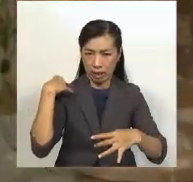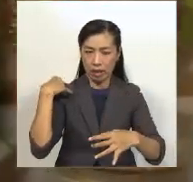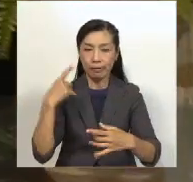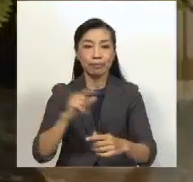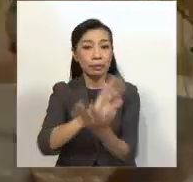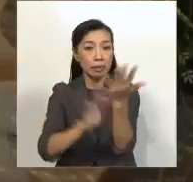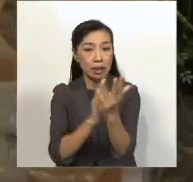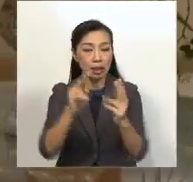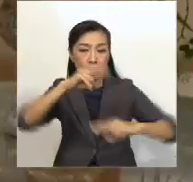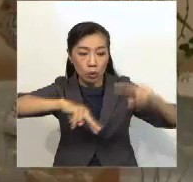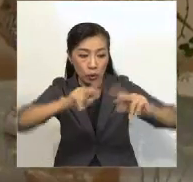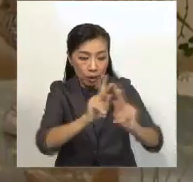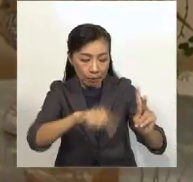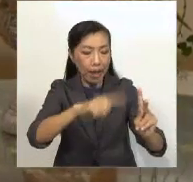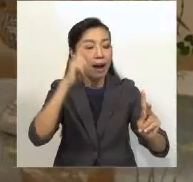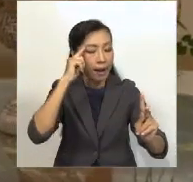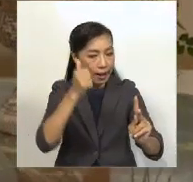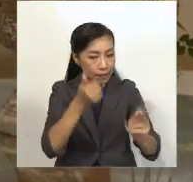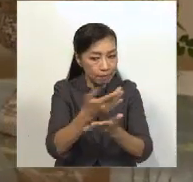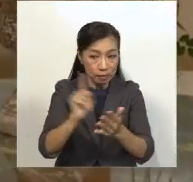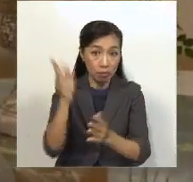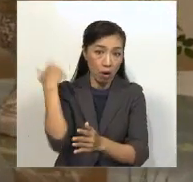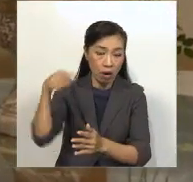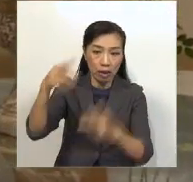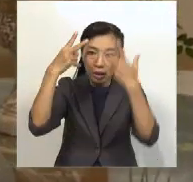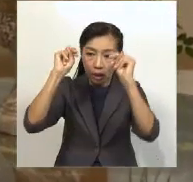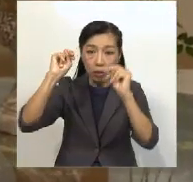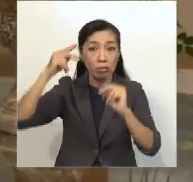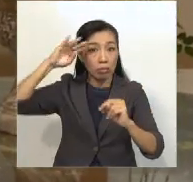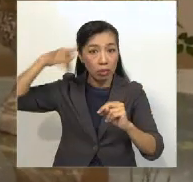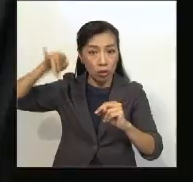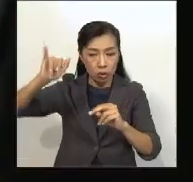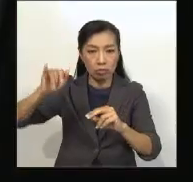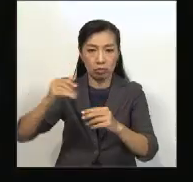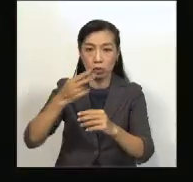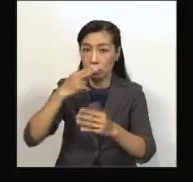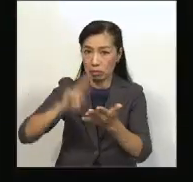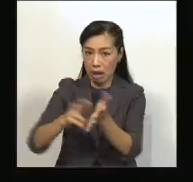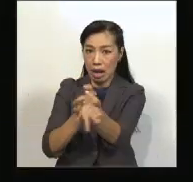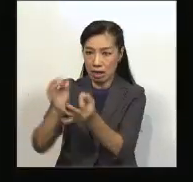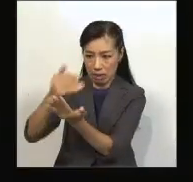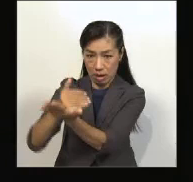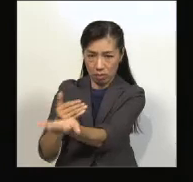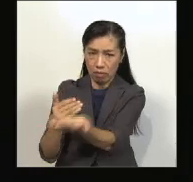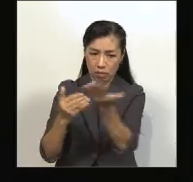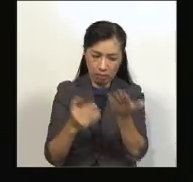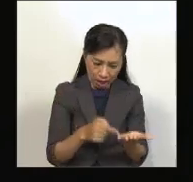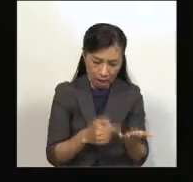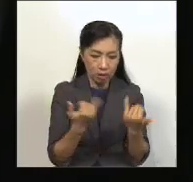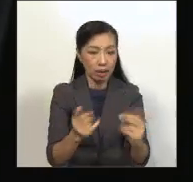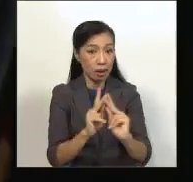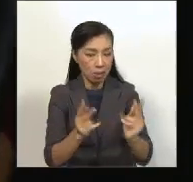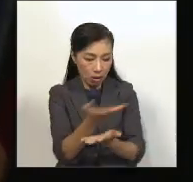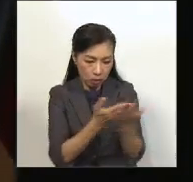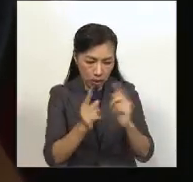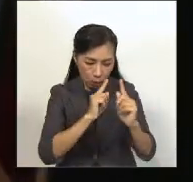านี้ผู้ตรวจการแผ่นดินได้เปิดโอกาสให้พลเอกประยุทธ์ทำคำชี้แจงส่งมาประกอบการพิจารณาแล้วซึ่งผลการพิจารณาครั้งนี้จะมี2